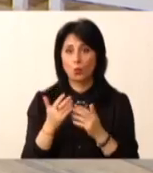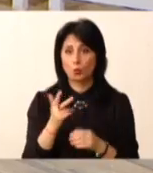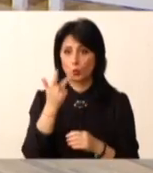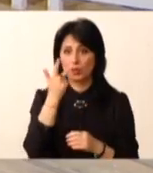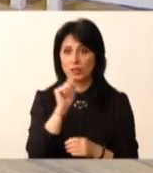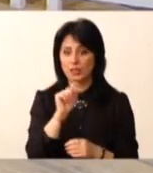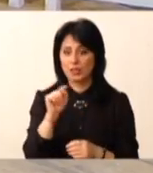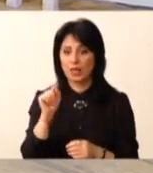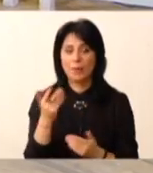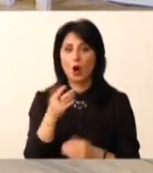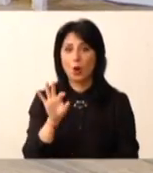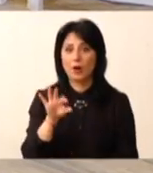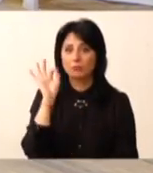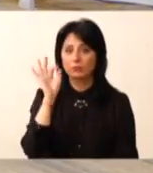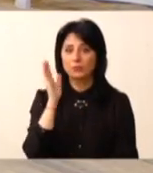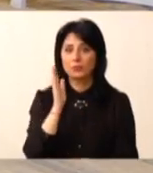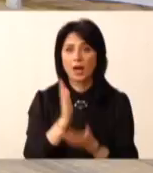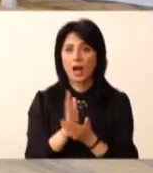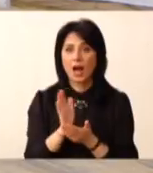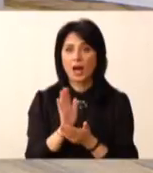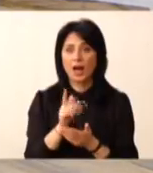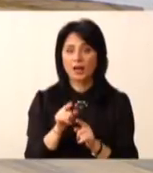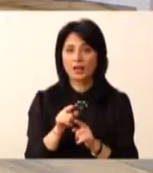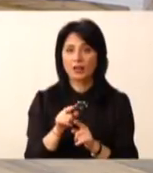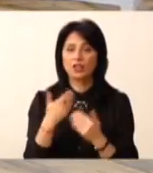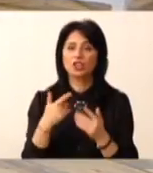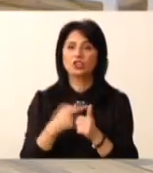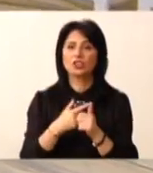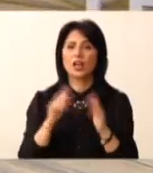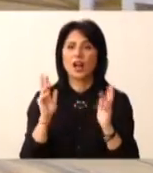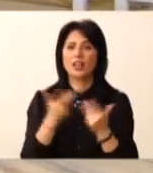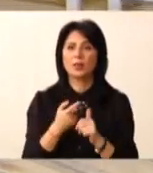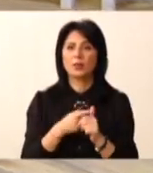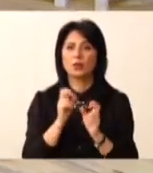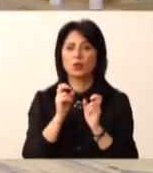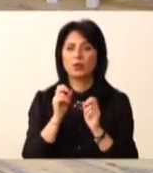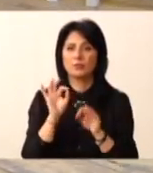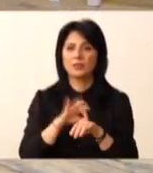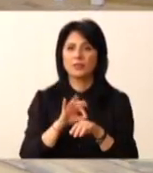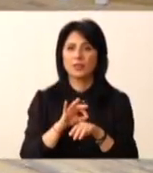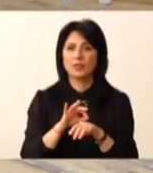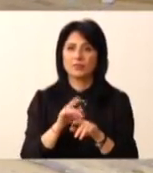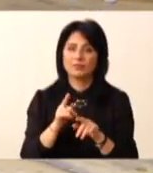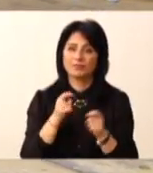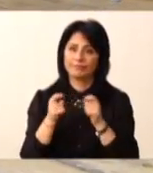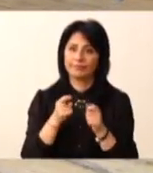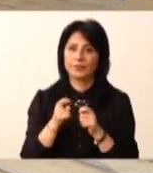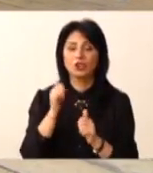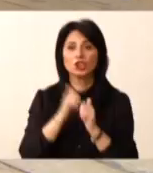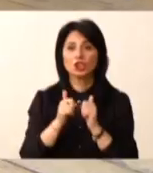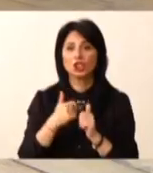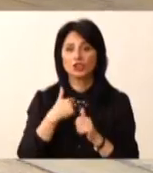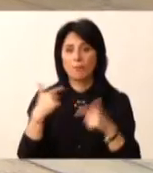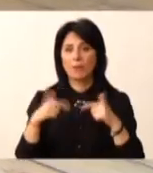სამი კომპონენტიდან რომელიმე ერთ-ერთი არ არის სახეზე, აუტოიმუნური თიროიდიტის დიაგნოზი სათუოა. ძალიან ხშირია